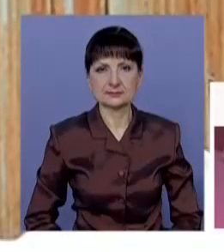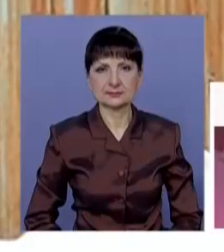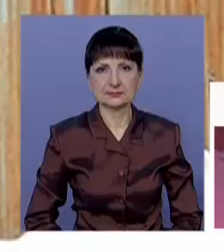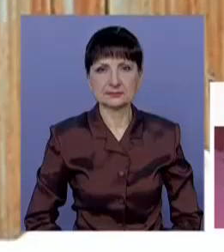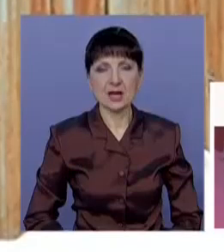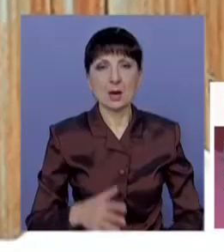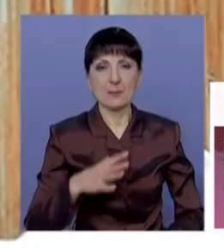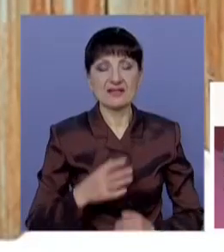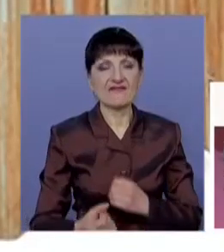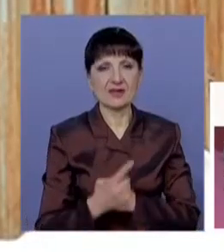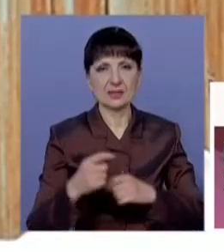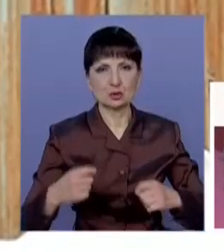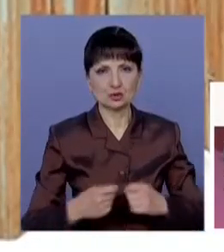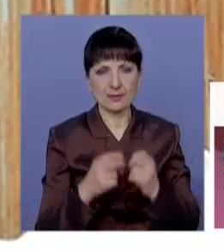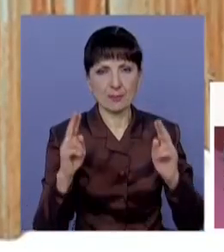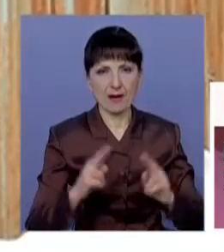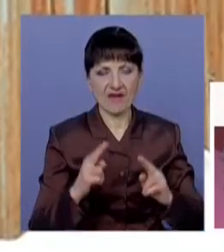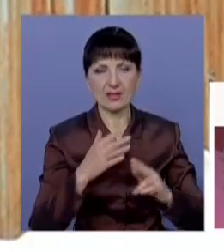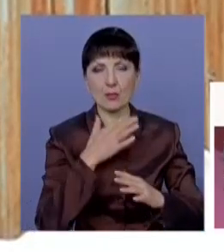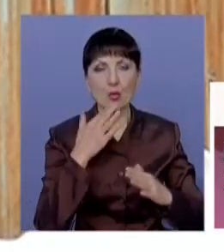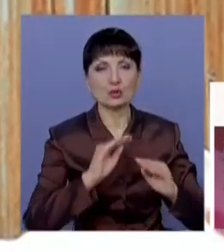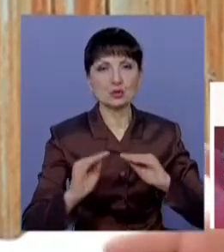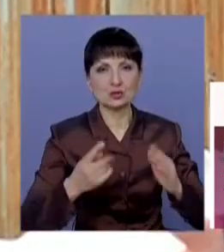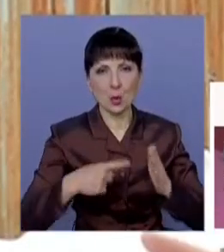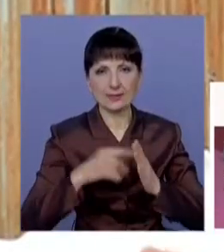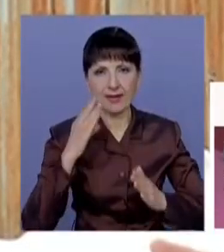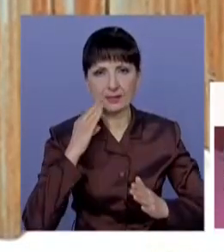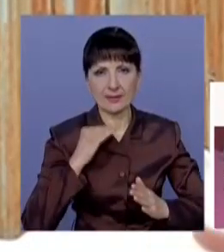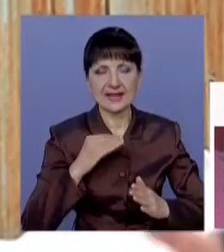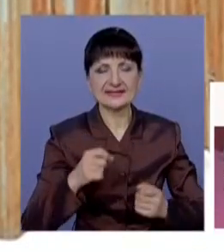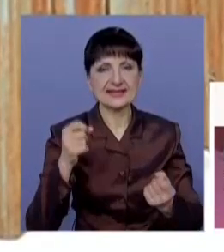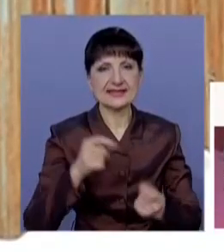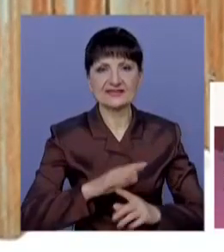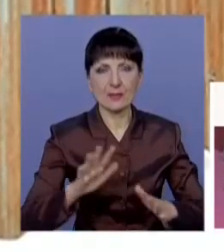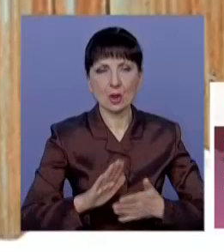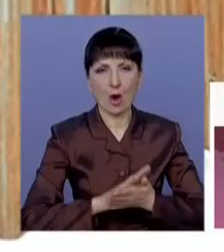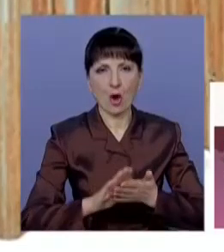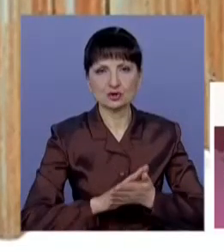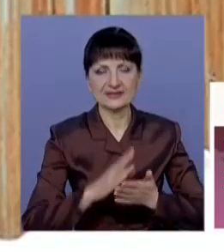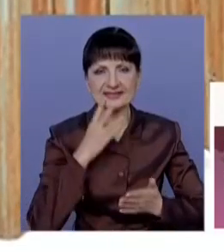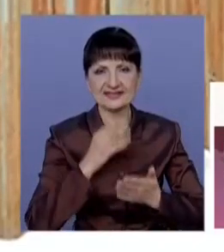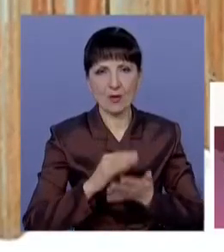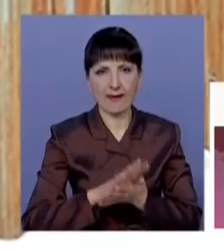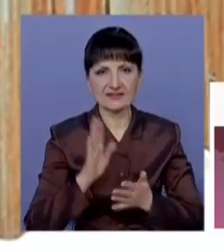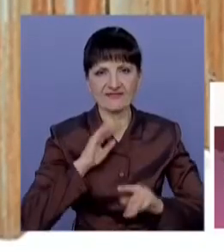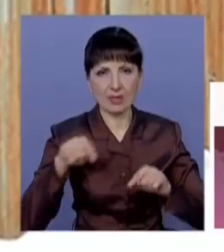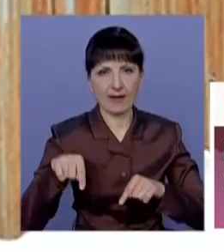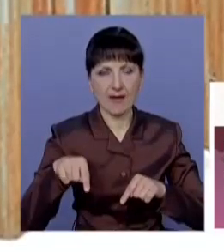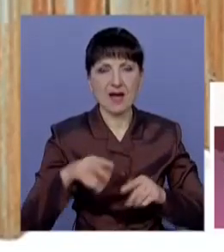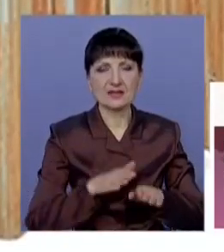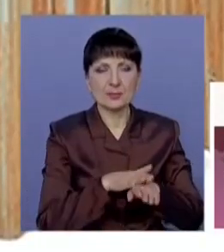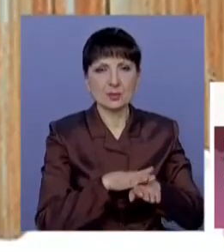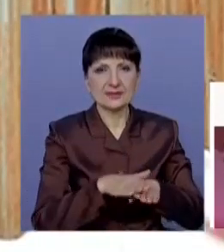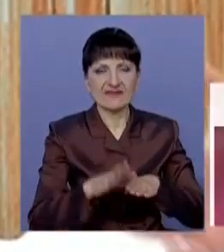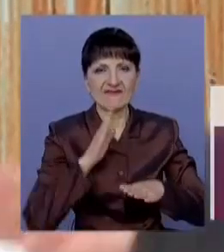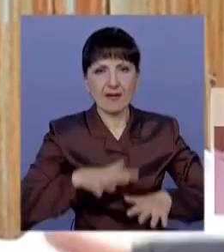ережесін. Было выявлено нарушение правил благоустройства города Алматы из-за несвоевременной очистки своих сточных вод, а также переполнение